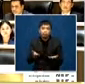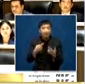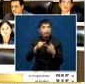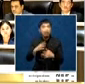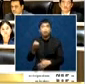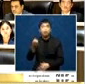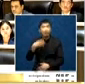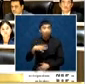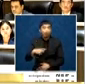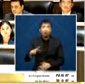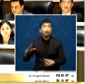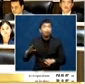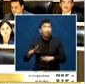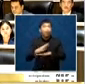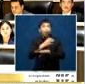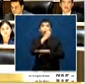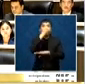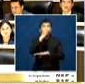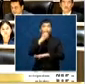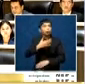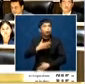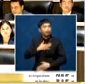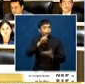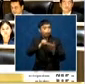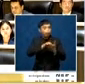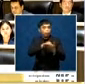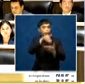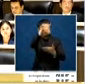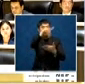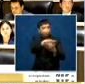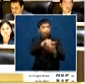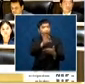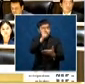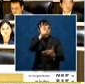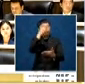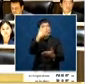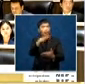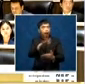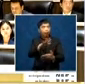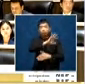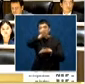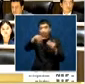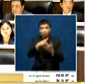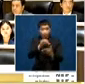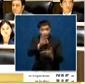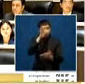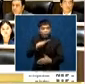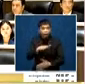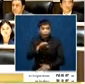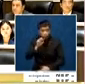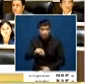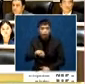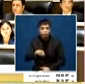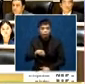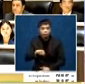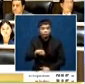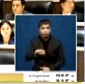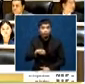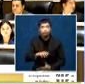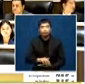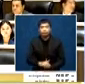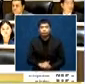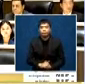ะครับ ไม่เอาประชาชนเสียงข้างมาก ใช่ปลายทางก็คือเหมือนกันอ่ะก ็ คือยังไงก็ได้ไม่เอา แกก็อยู่ในแวดวงอีลิตของแกไปเป็นกวี